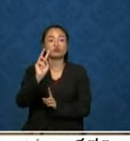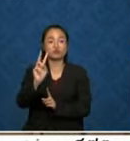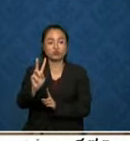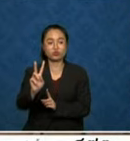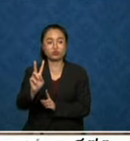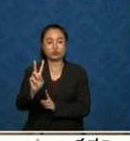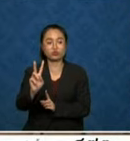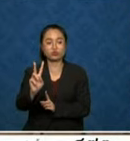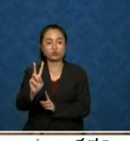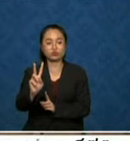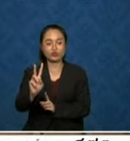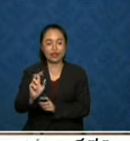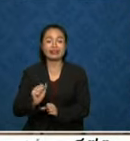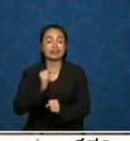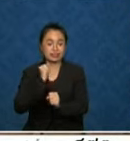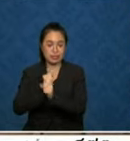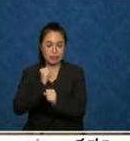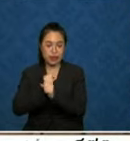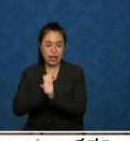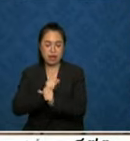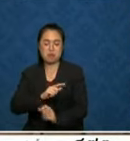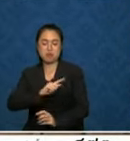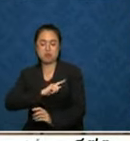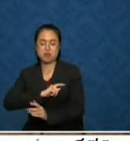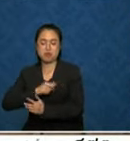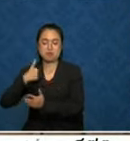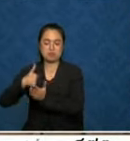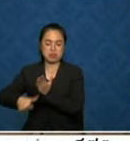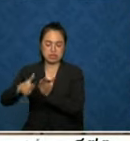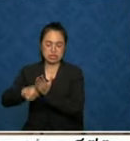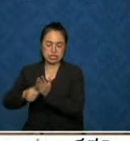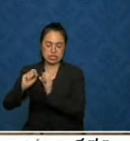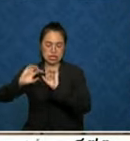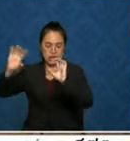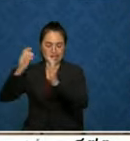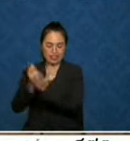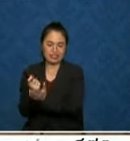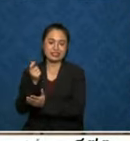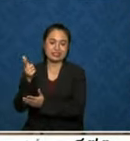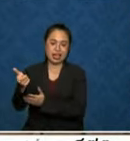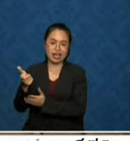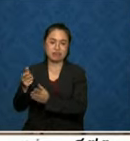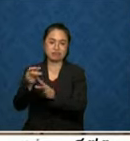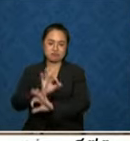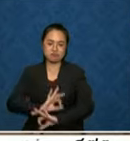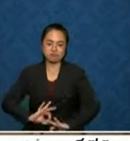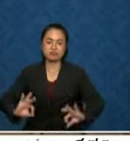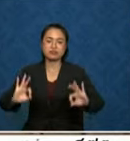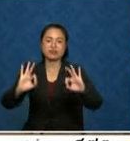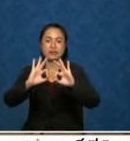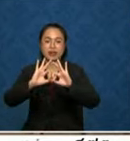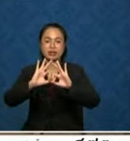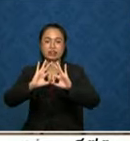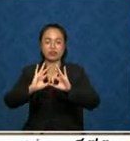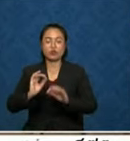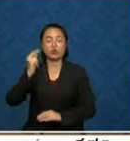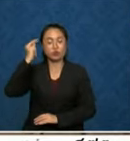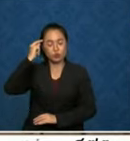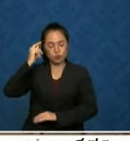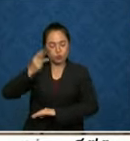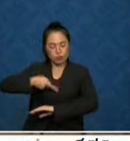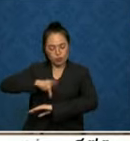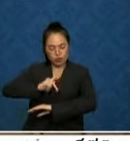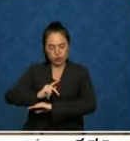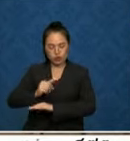างเช่นการหารายได้และหน้าที่ในการเสียภาษีอันนี้ก็เป็นสิ่งสำคัญนะคะท่านประธานการรู้ประโยชน์ของการเสียภา